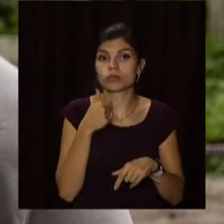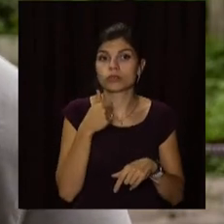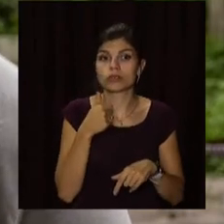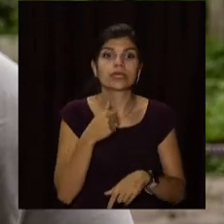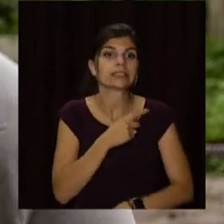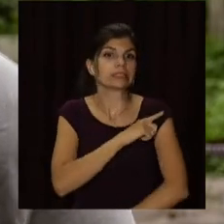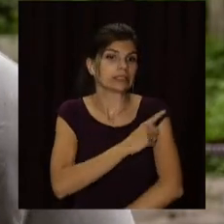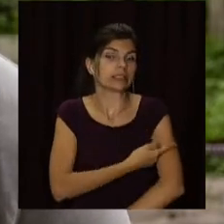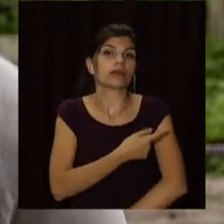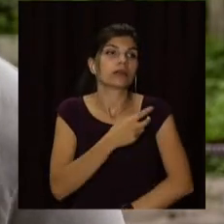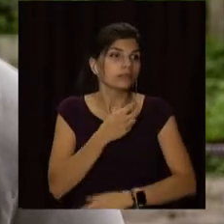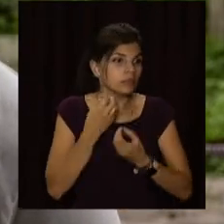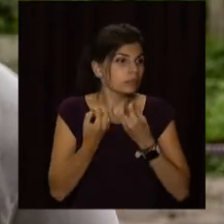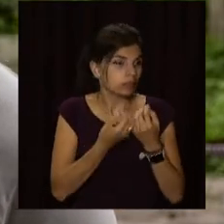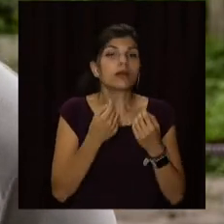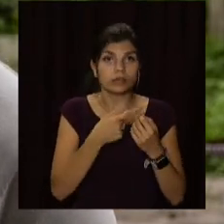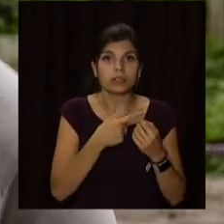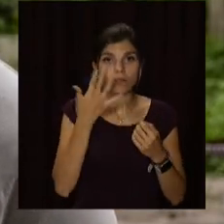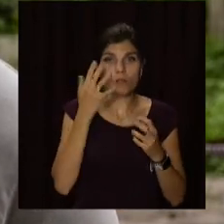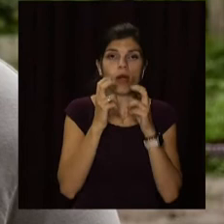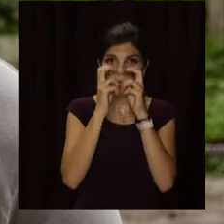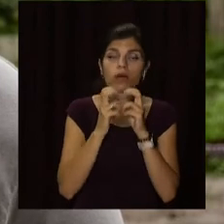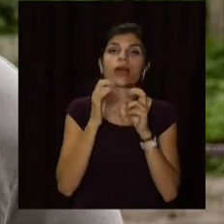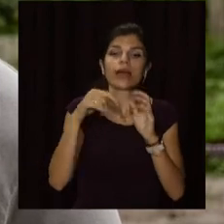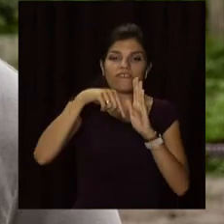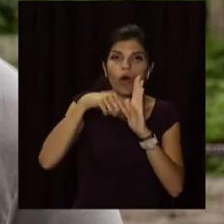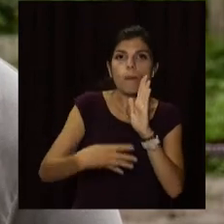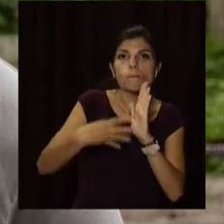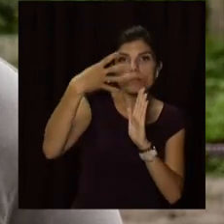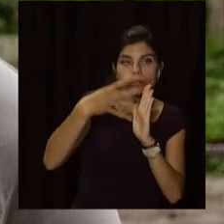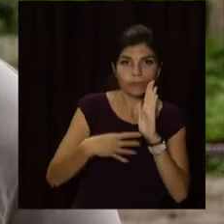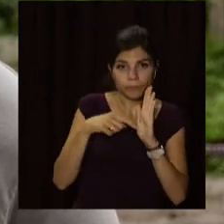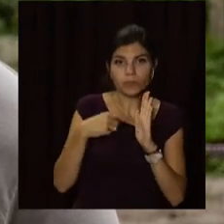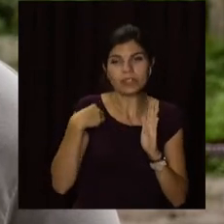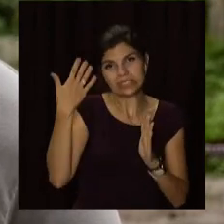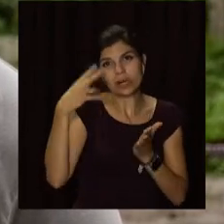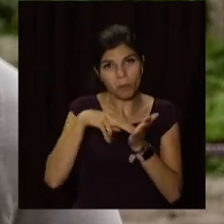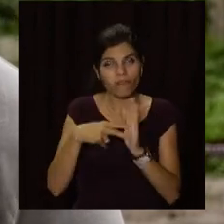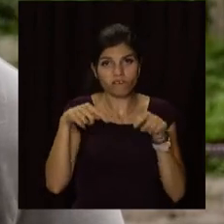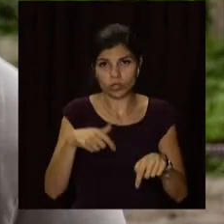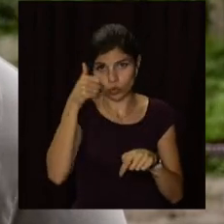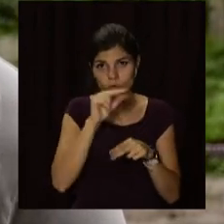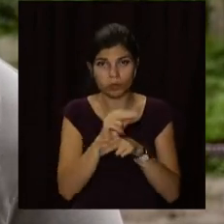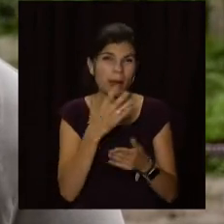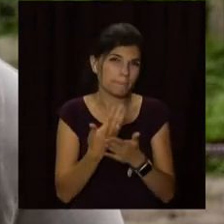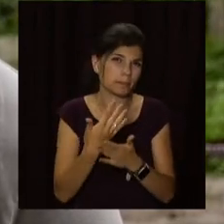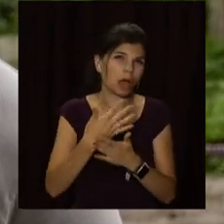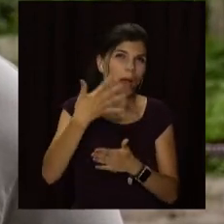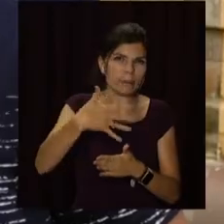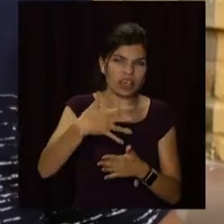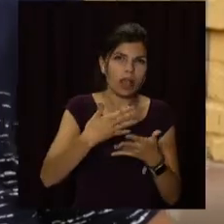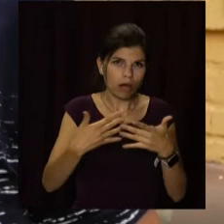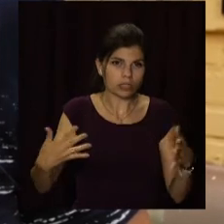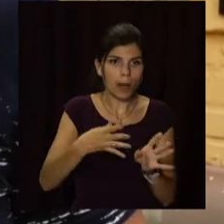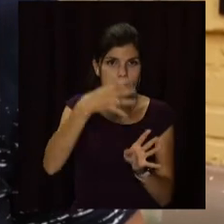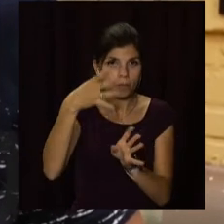силами обслуговуючих компаній будуть проводитися ремонти під'їздів. Плануємо, що в цьому році ми відремонтуємо близько 500 під'їздів.